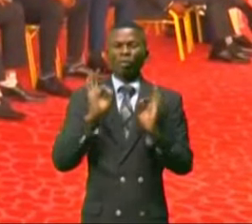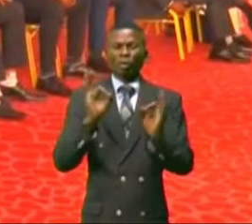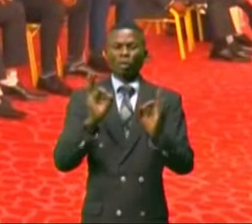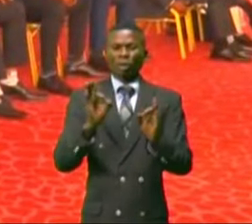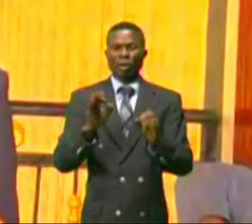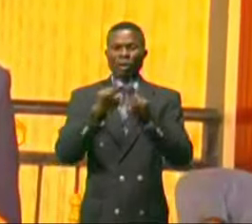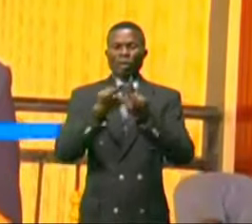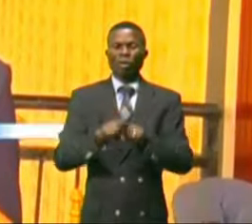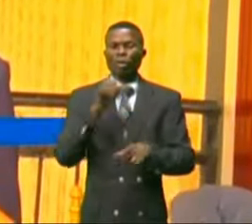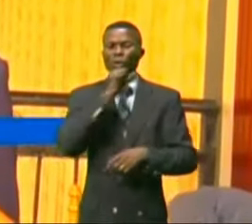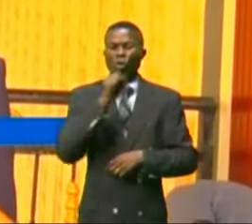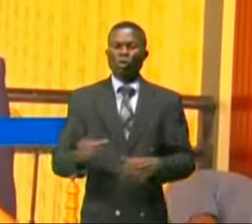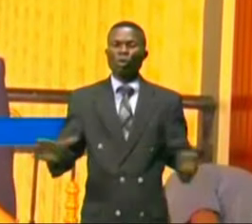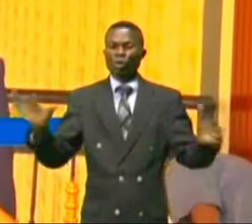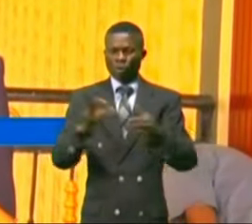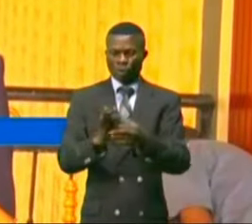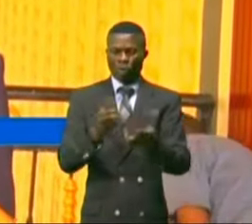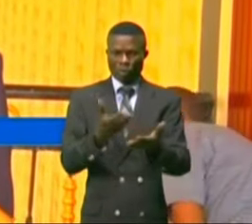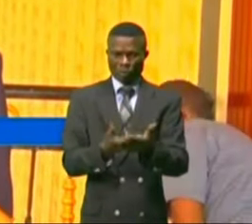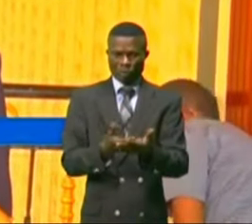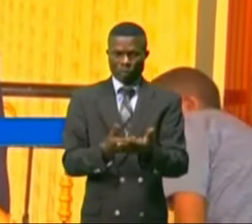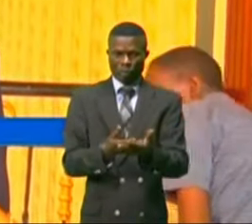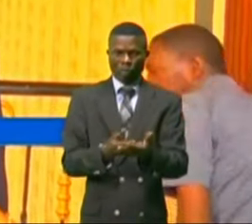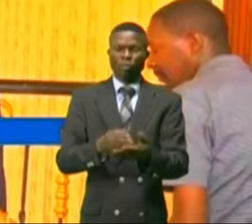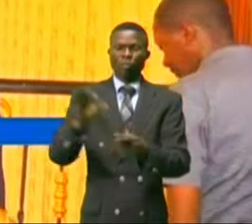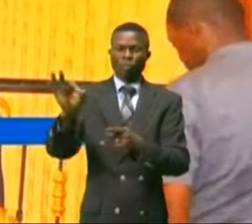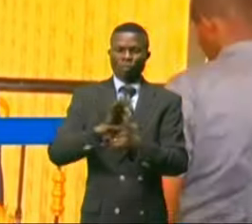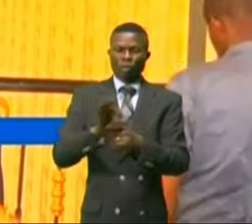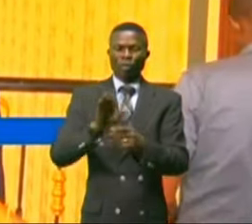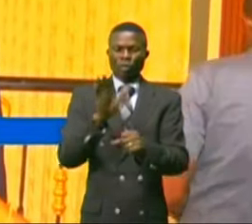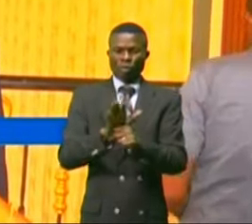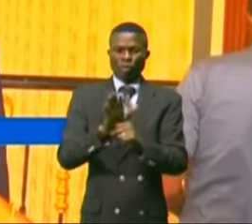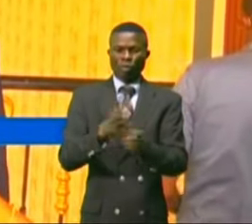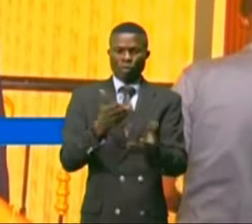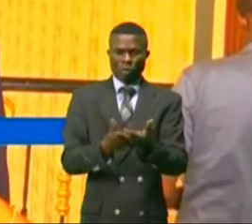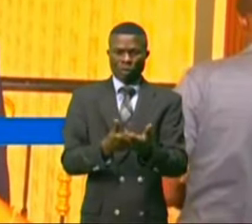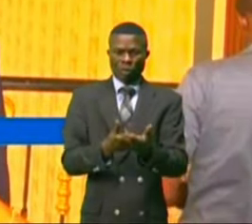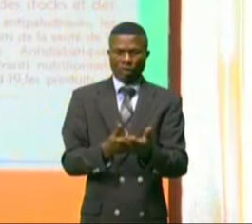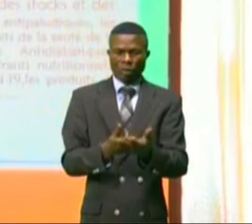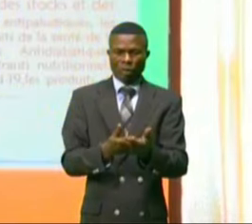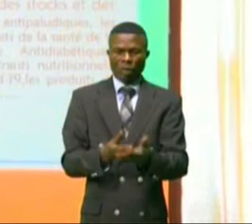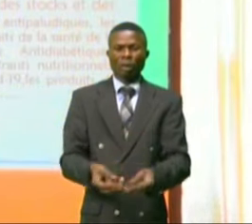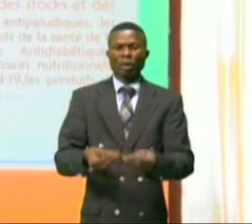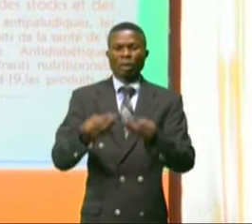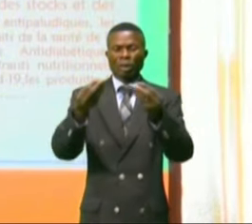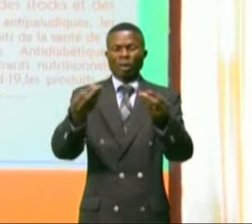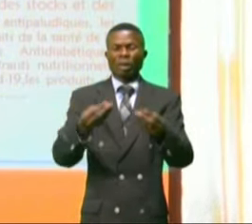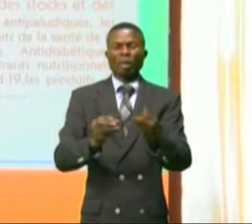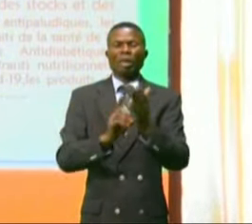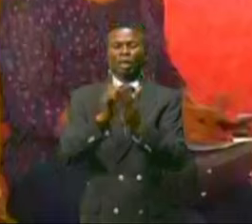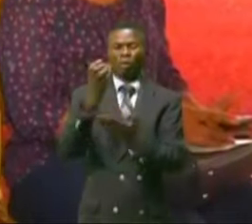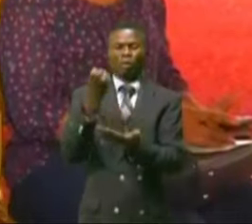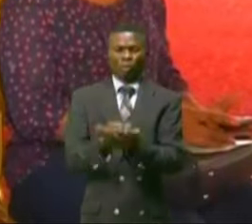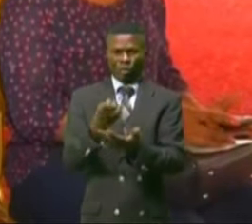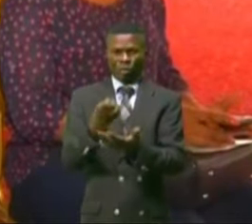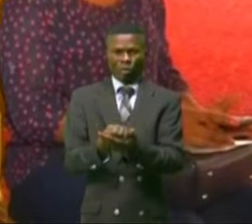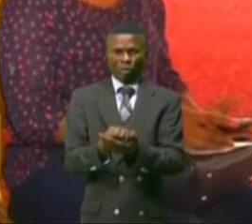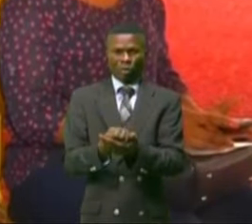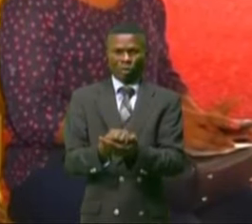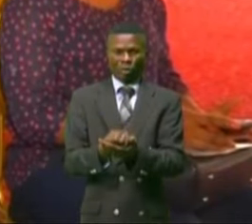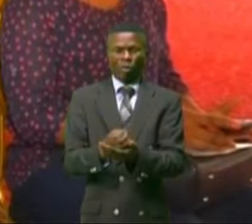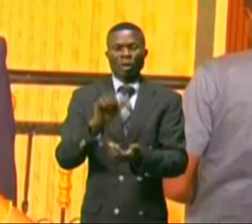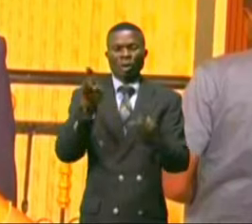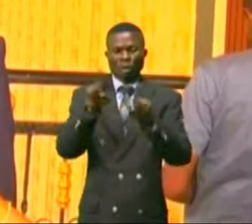compris l'ancien. Un pays qui ne forme pas de compétences ne pourra ni relever son économie, ni prévoir des